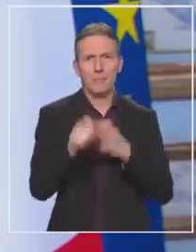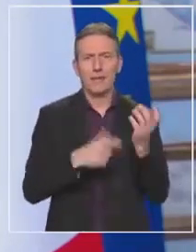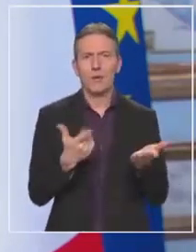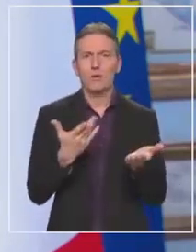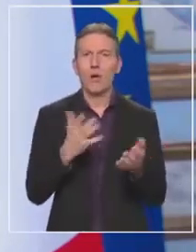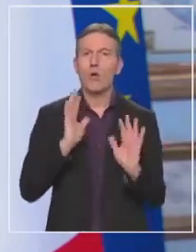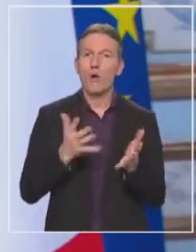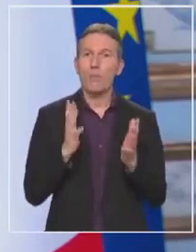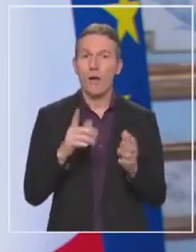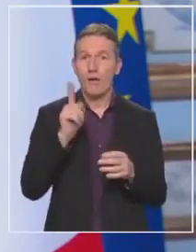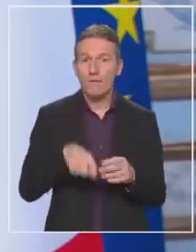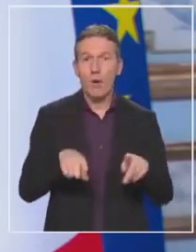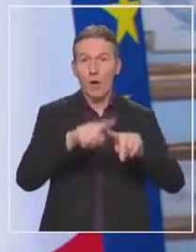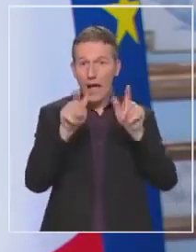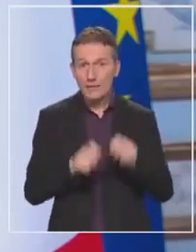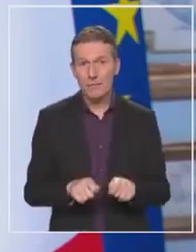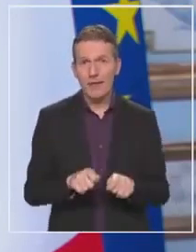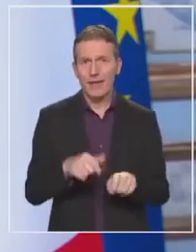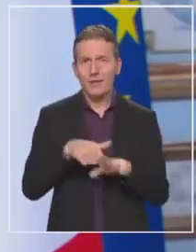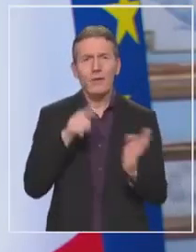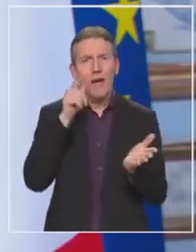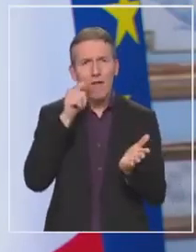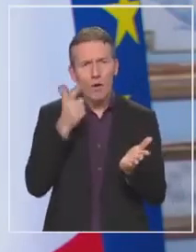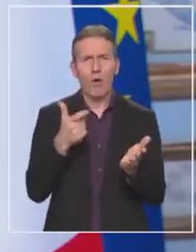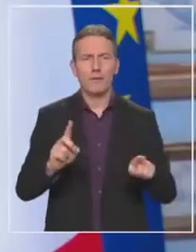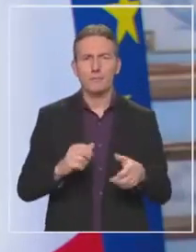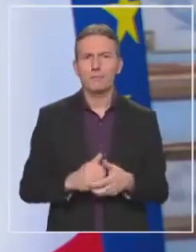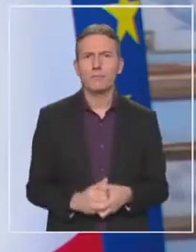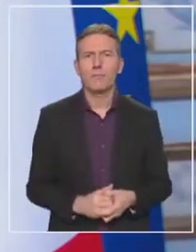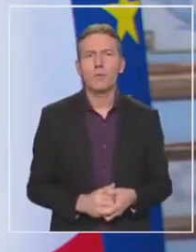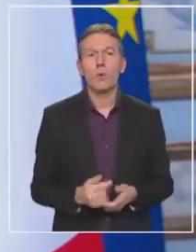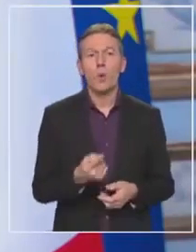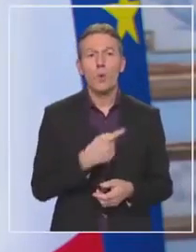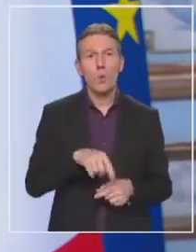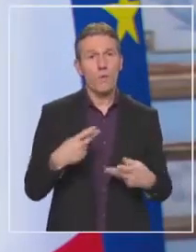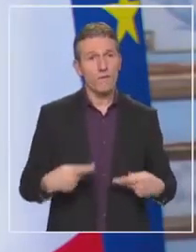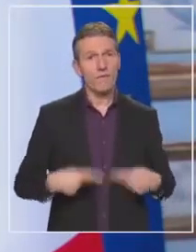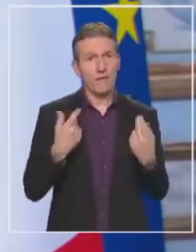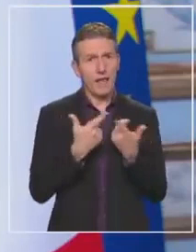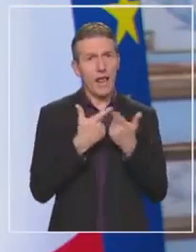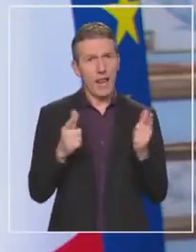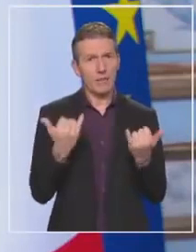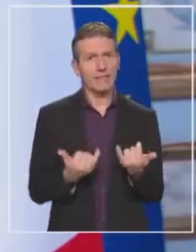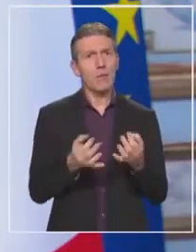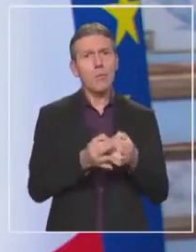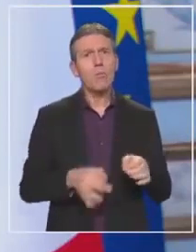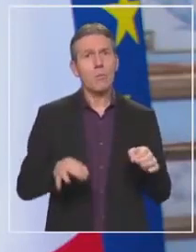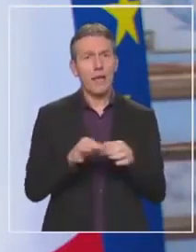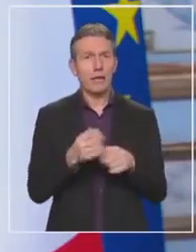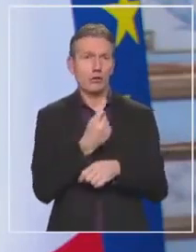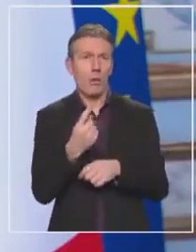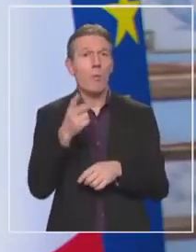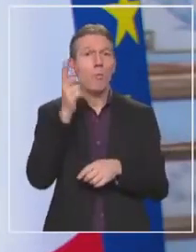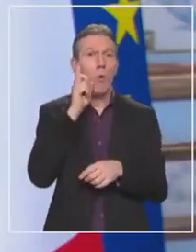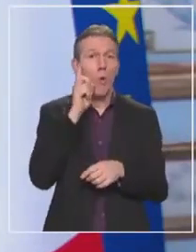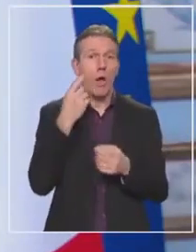cela passe par le respect le sens de l'effort et du travail nous ne vivons libres dans notre pays que parce